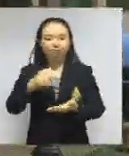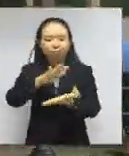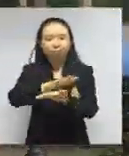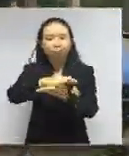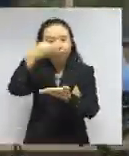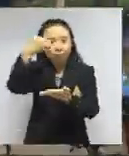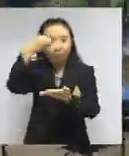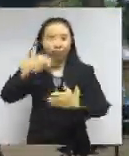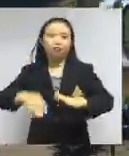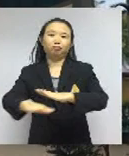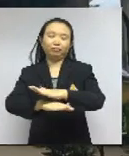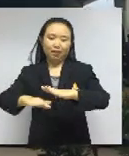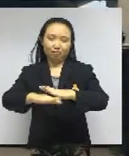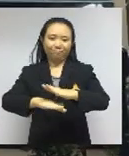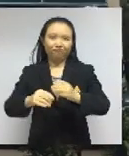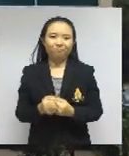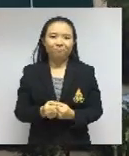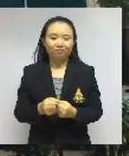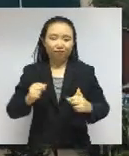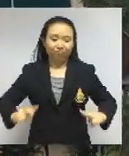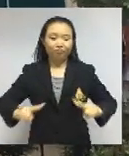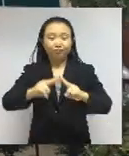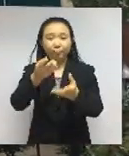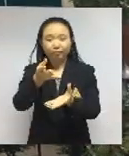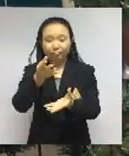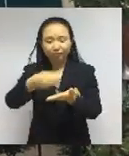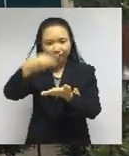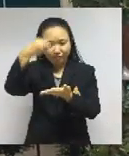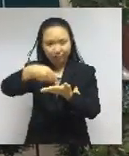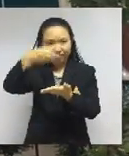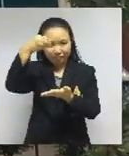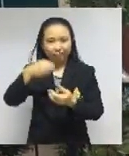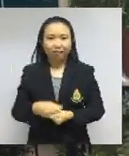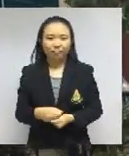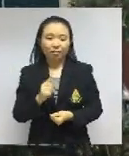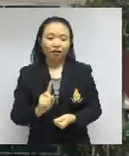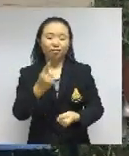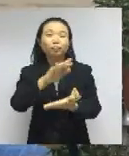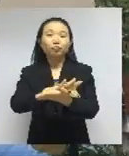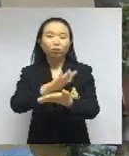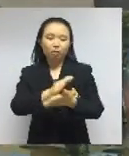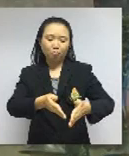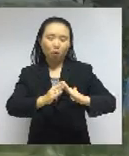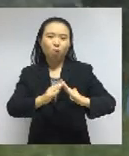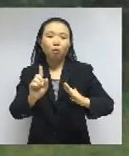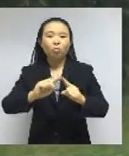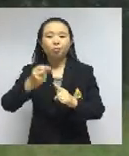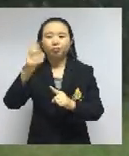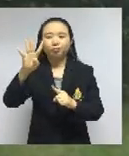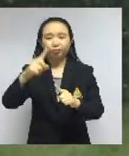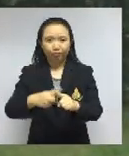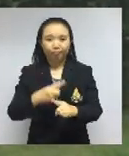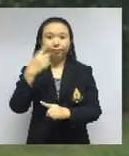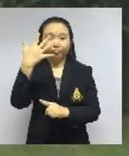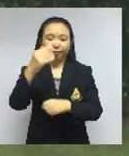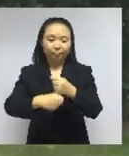งานคณะกรรมการการศึกษาขั้นพื้นฐานกระทรวงศึกษาธิการประกาศจัดตั้งโรงเรียนเมื่อวันที่14พ